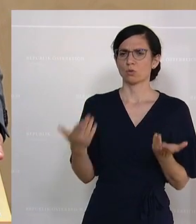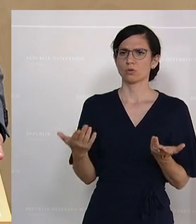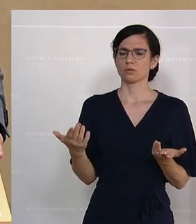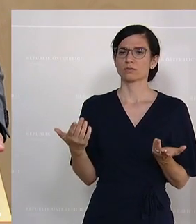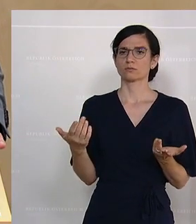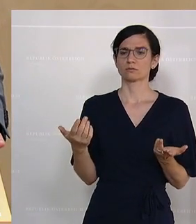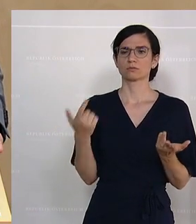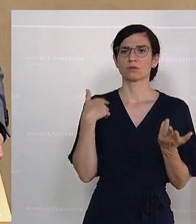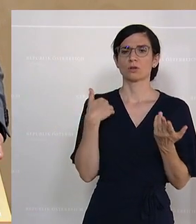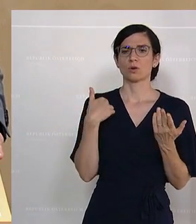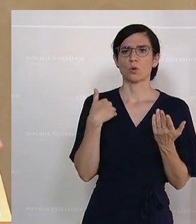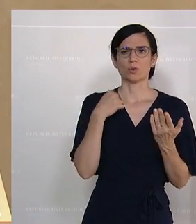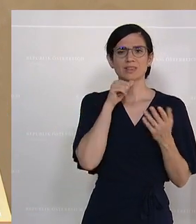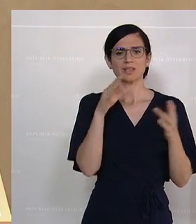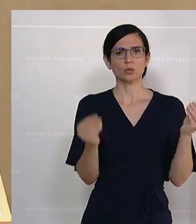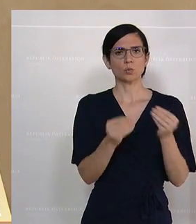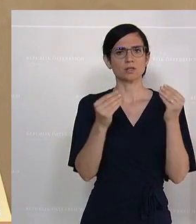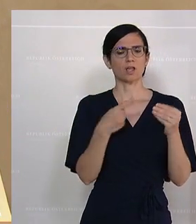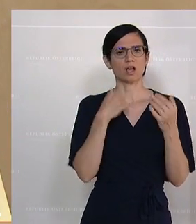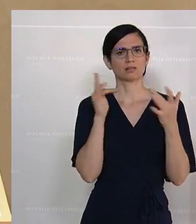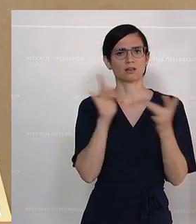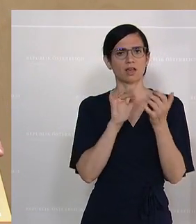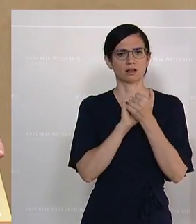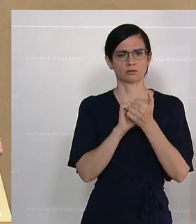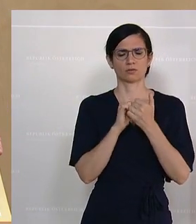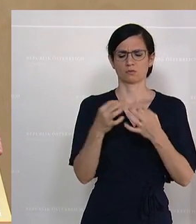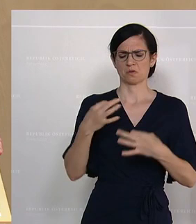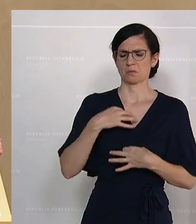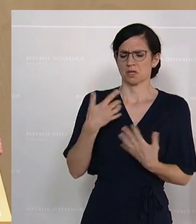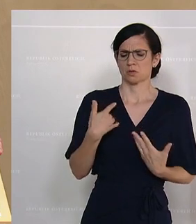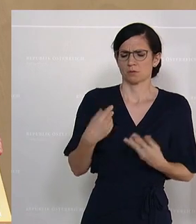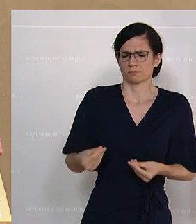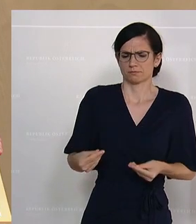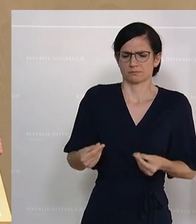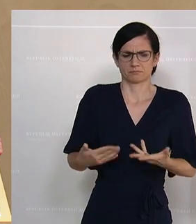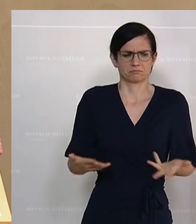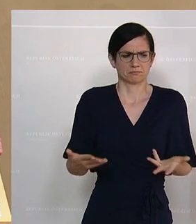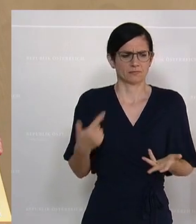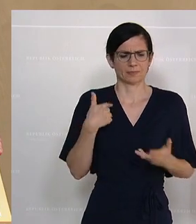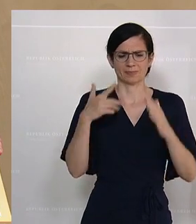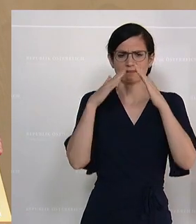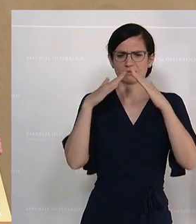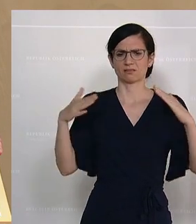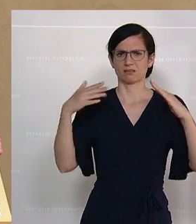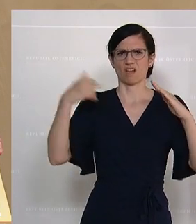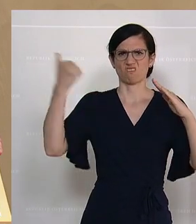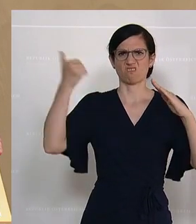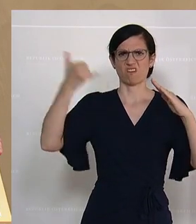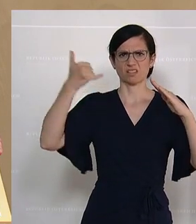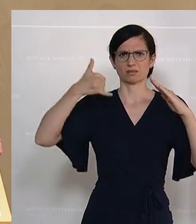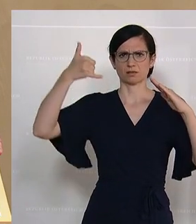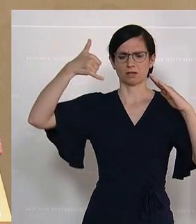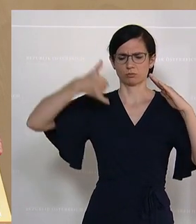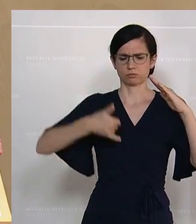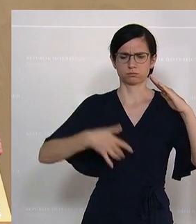statt die ursachen zu bekämpfen das kommt mir so vor als würde bei einem dach wasser eindringen und stadt das